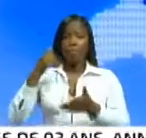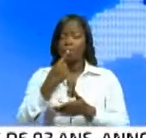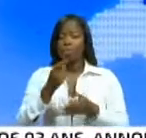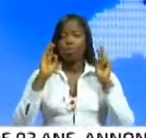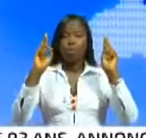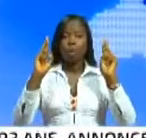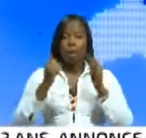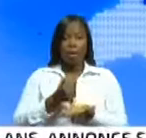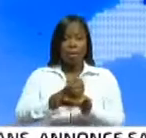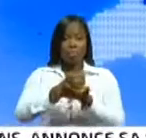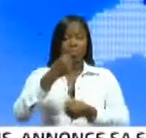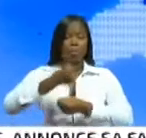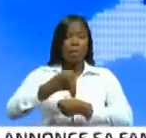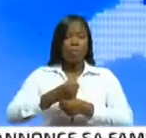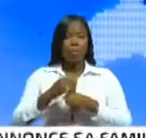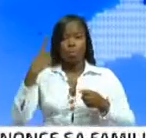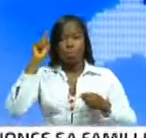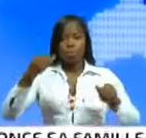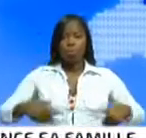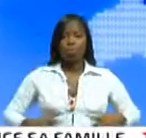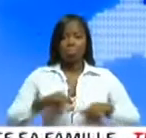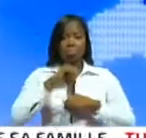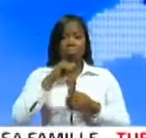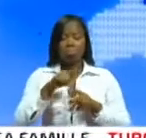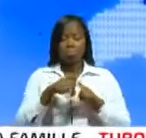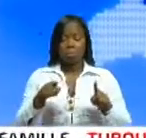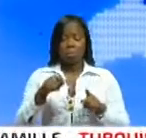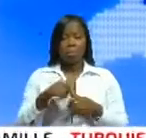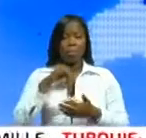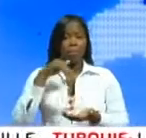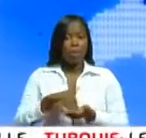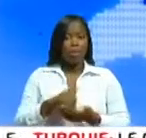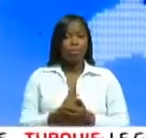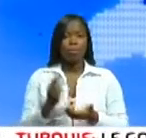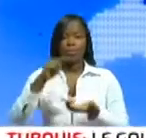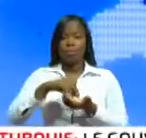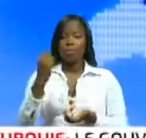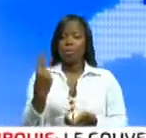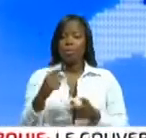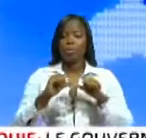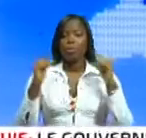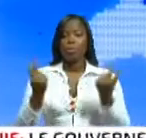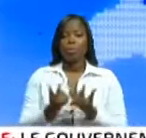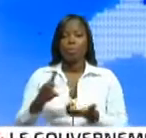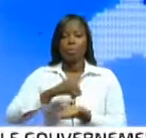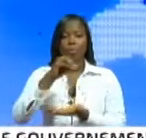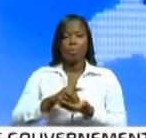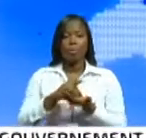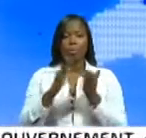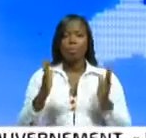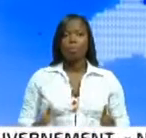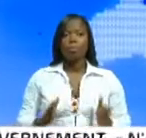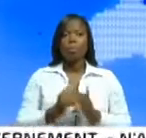république lors de la campagne de pré électorales de 2012 aujourd'hui le regroupement des diplômés sans emploi du